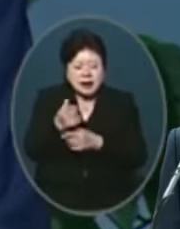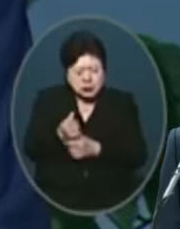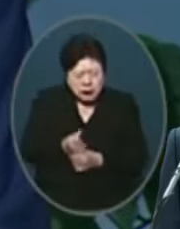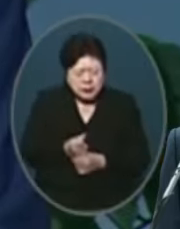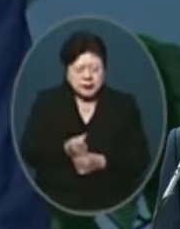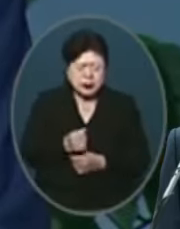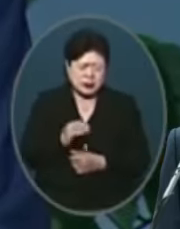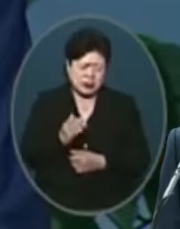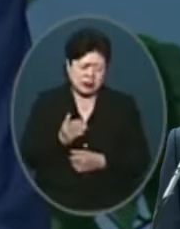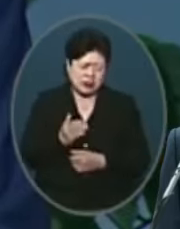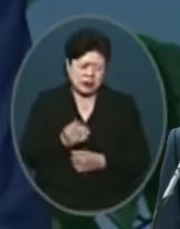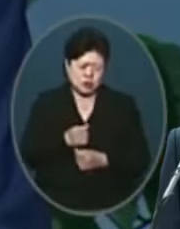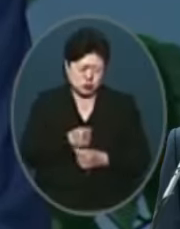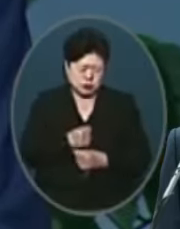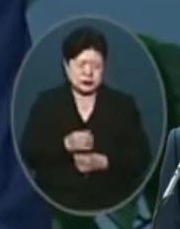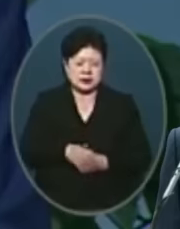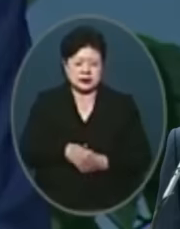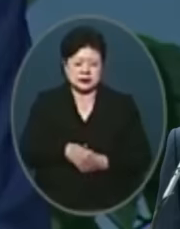붙잡히고 만다는 것입니다.